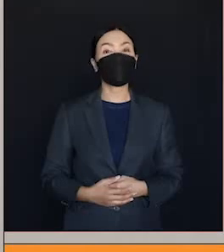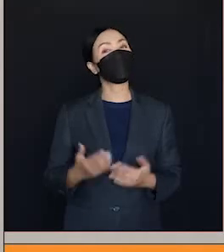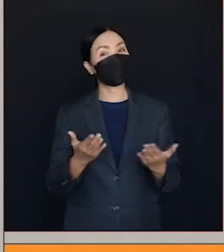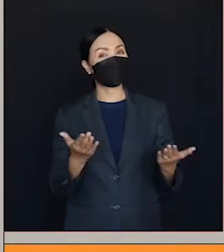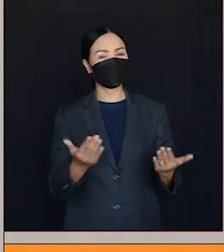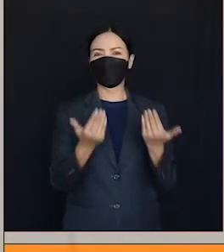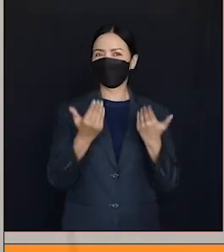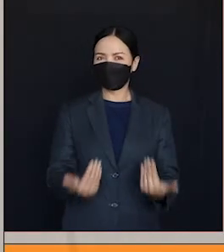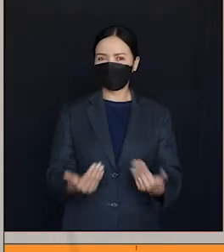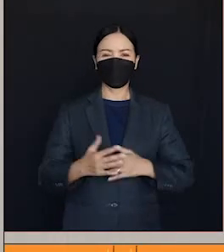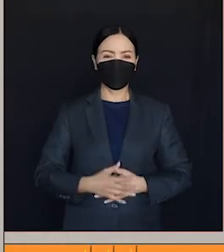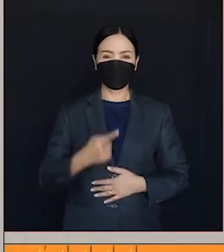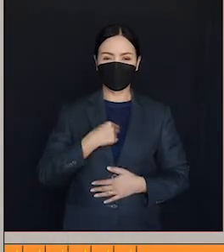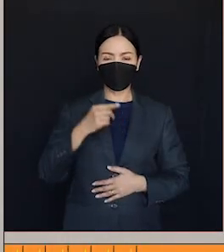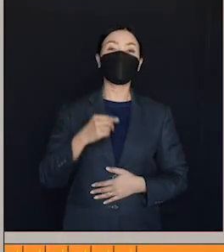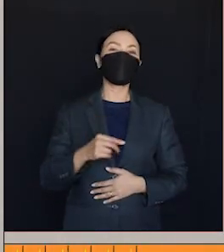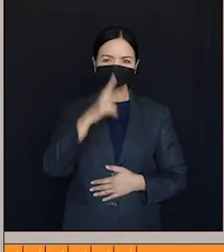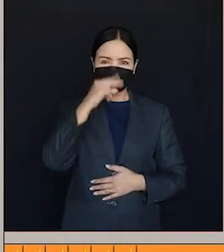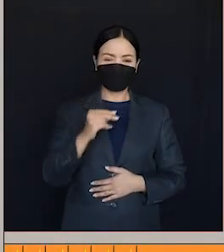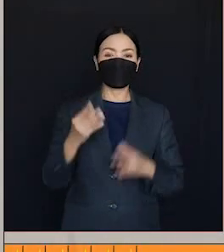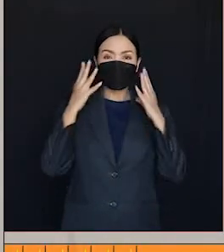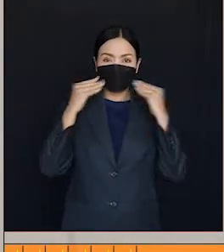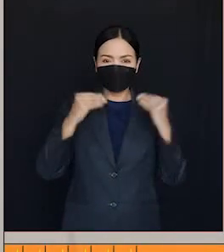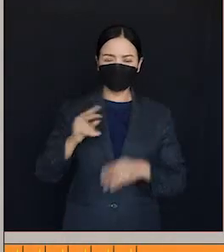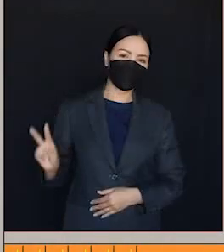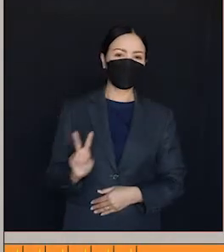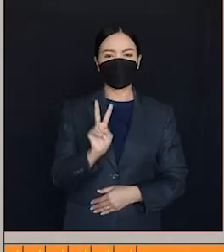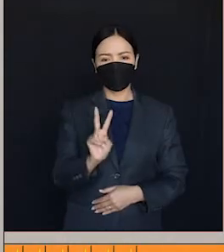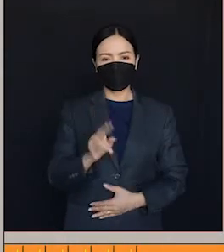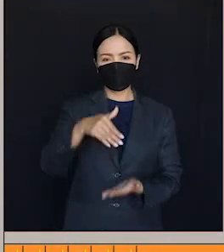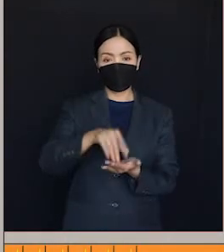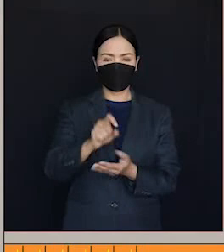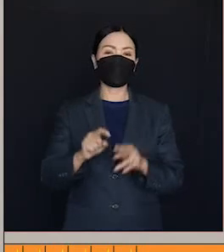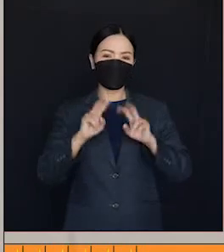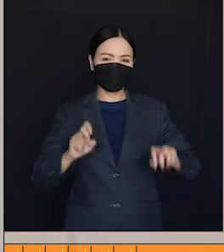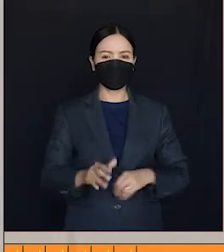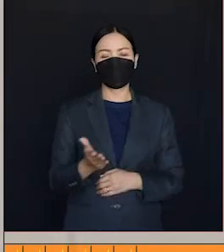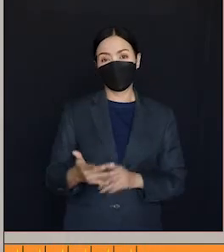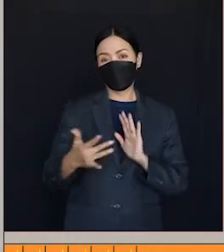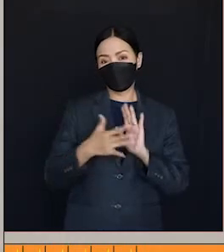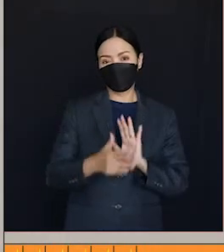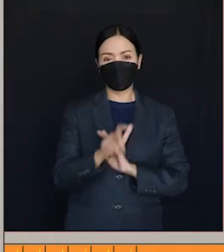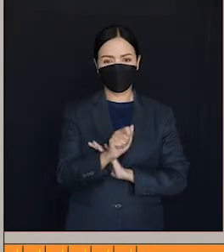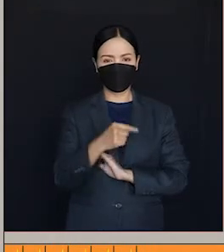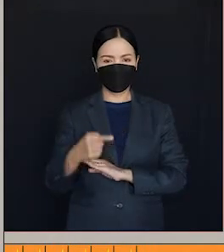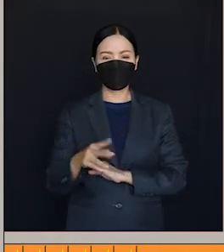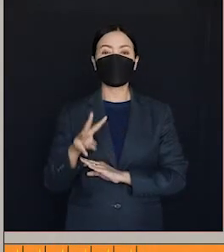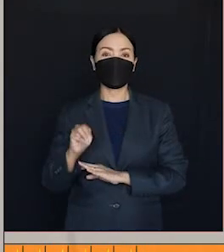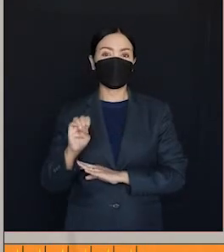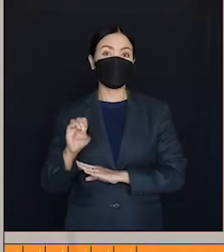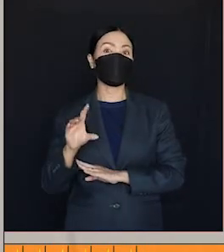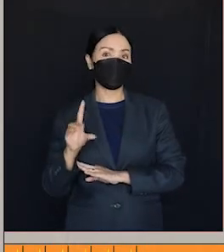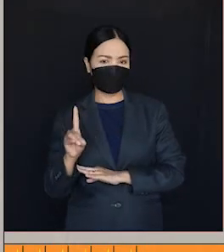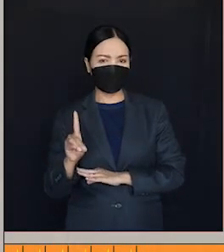คุณผู้ชมคะและตอนนี้นะคะแหม่มกับทอฟฟี่ก็อยู่ที่ด้านหน้าของศูนย์วิจัยเทคโนโลยีสิ่งอำนวยความสะดวกและเครื่อง